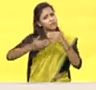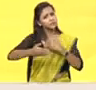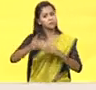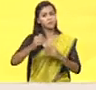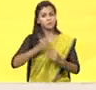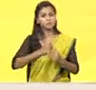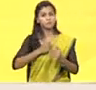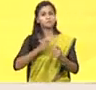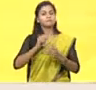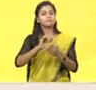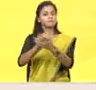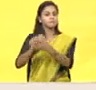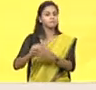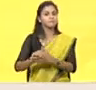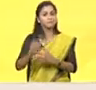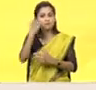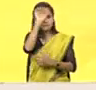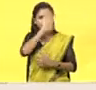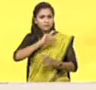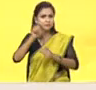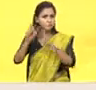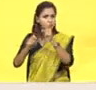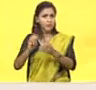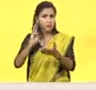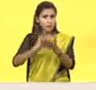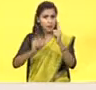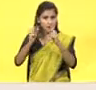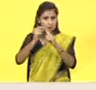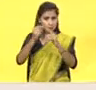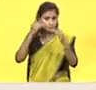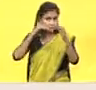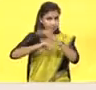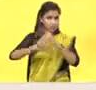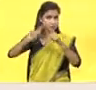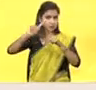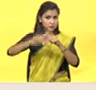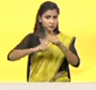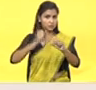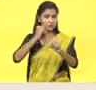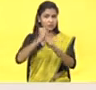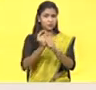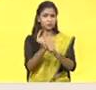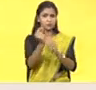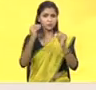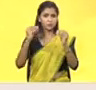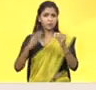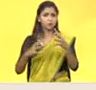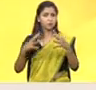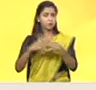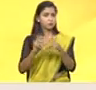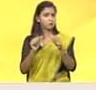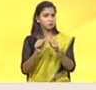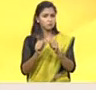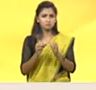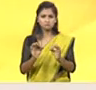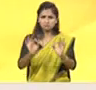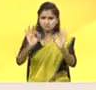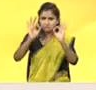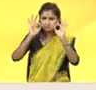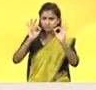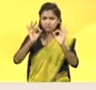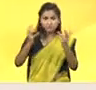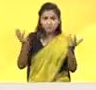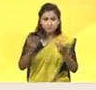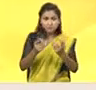देशवासियों, मध्य प्रदेश के जाबुआ में कुछ ऐसा शानदार हो रहा है